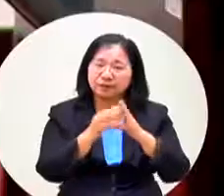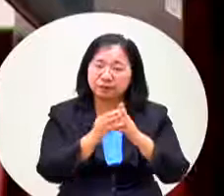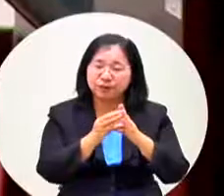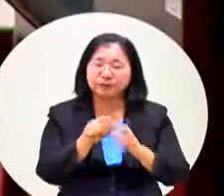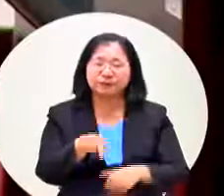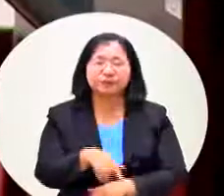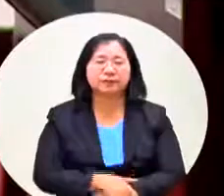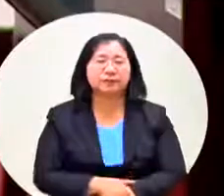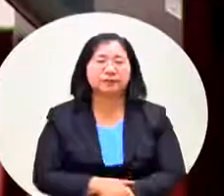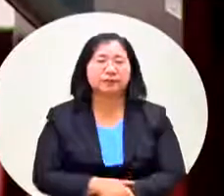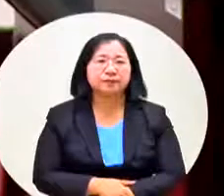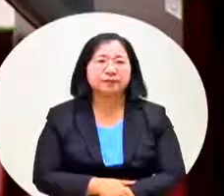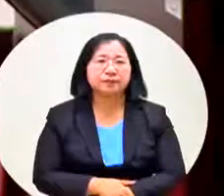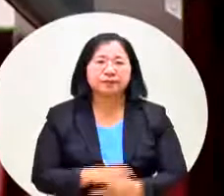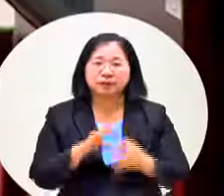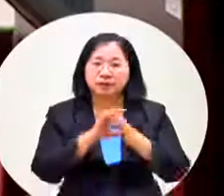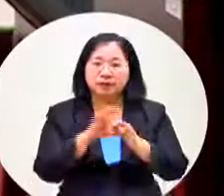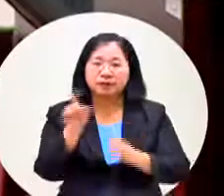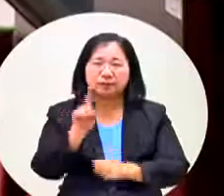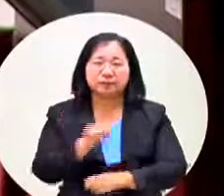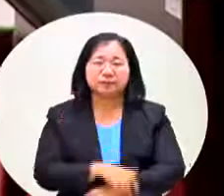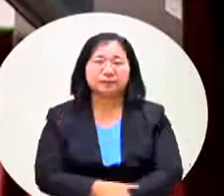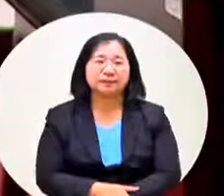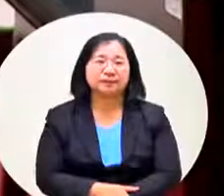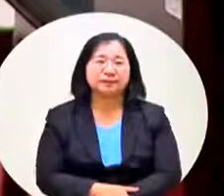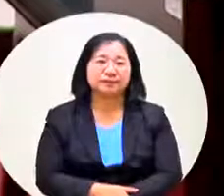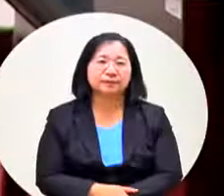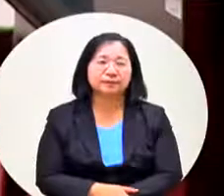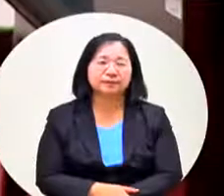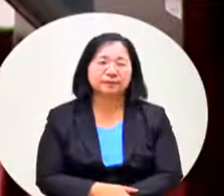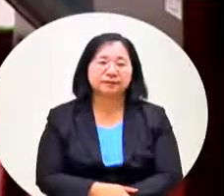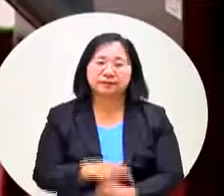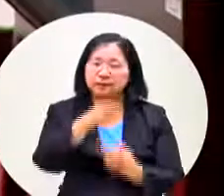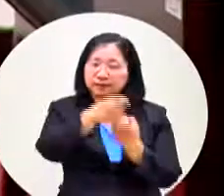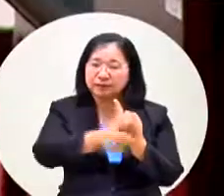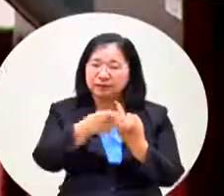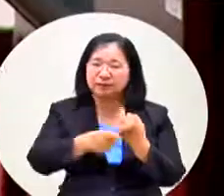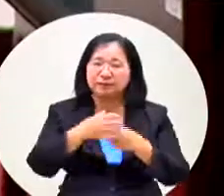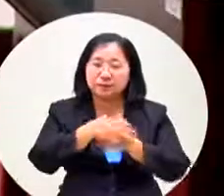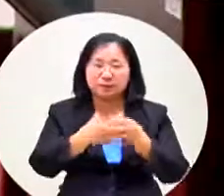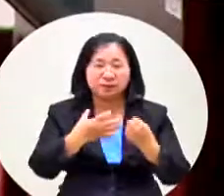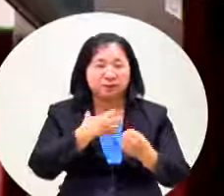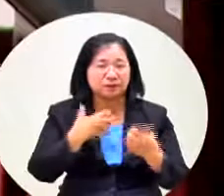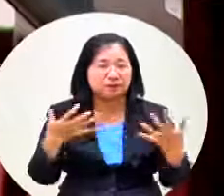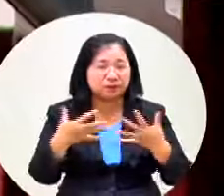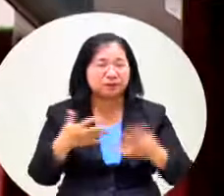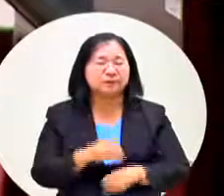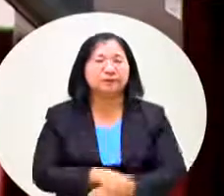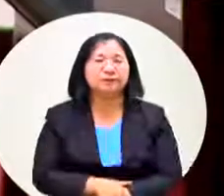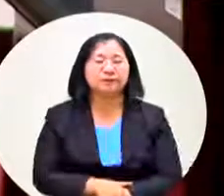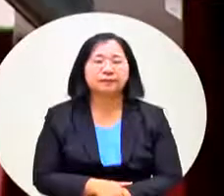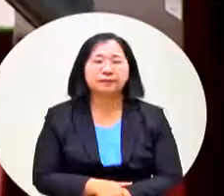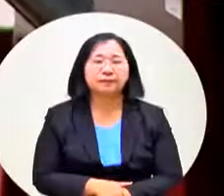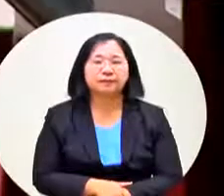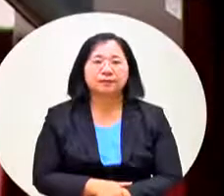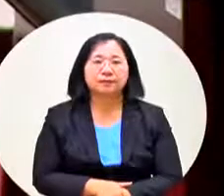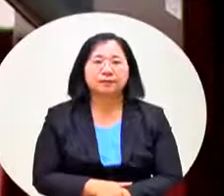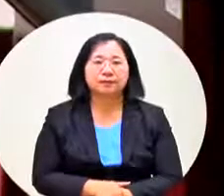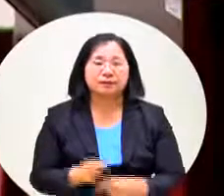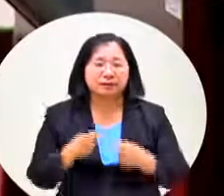交办一下了哈？ 好的，谢谢黄天华议员，我们立刻严厉处理，然后用最快速度。 好，谢谢， 谢谢， 谢谢，谢谢市